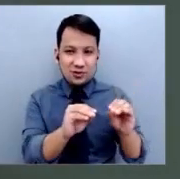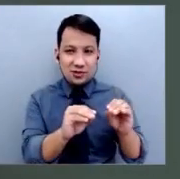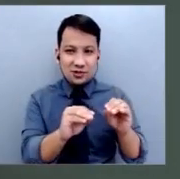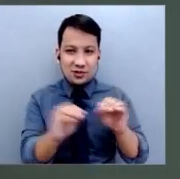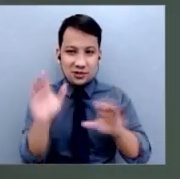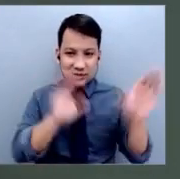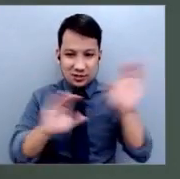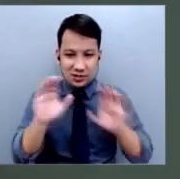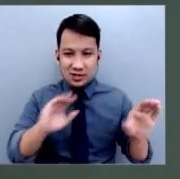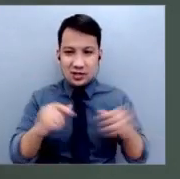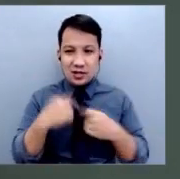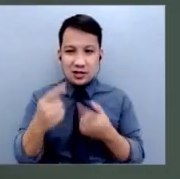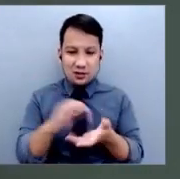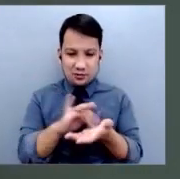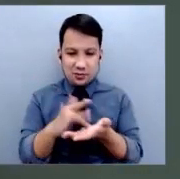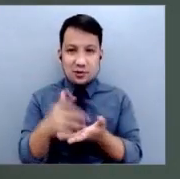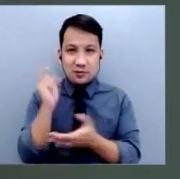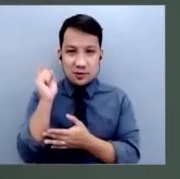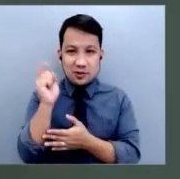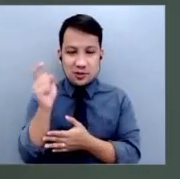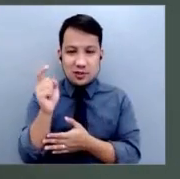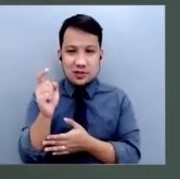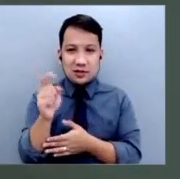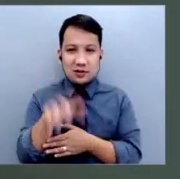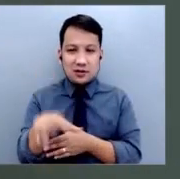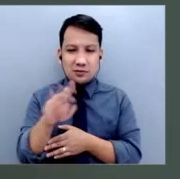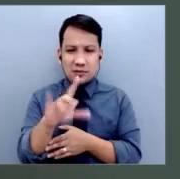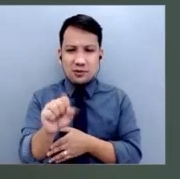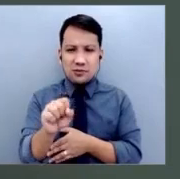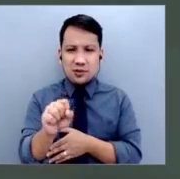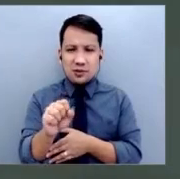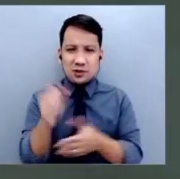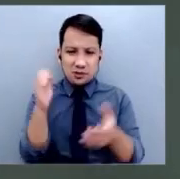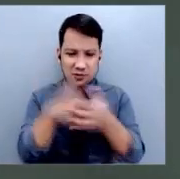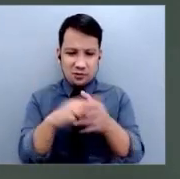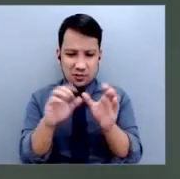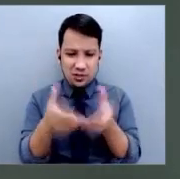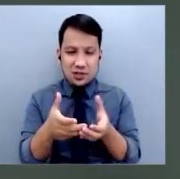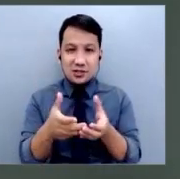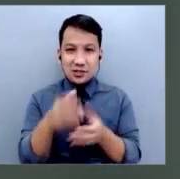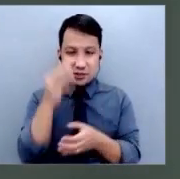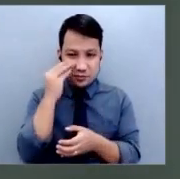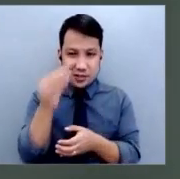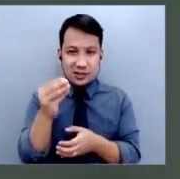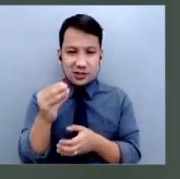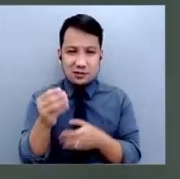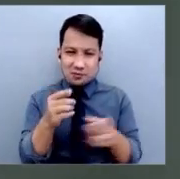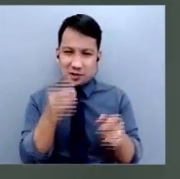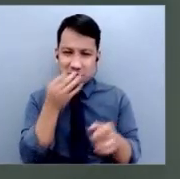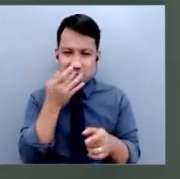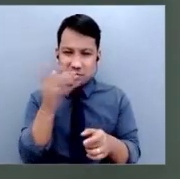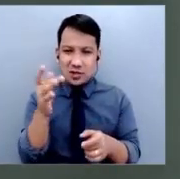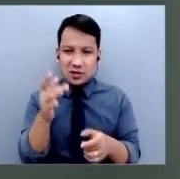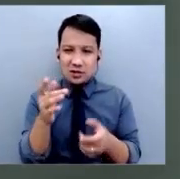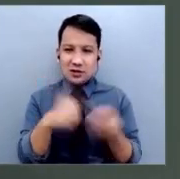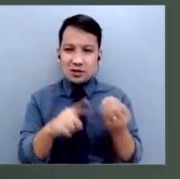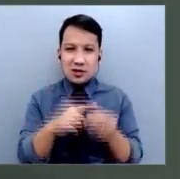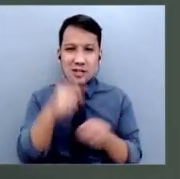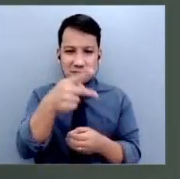at pag-compute ng speed and velocity. May pinasukang klase naman daw si Marga at mukhang favorite niya ang